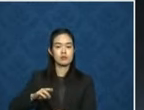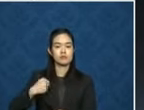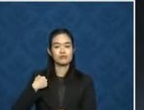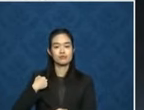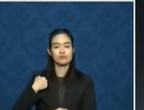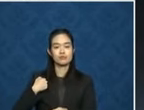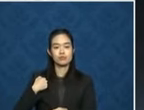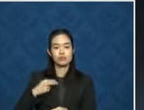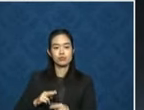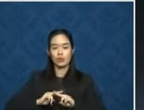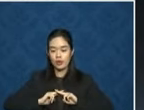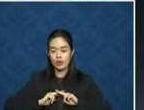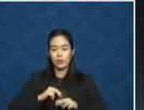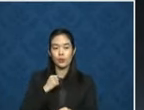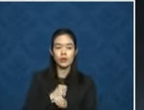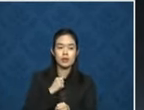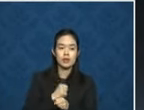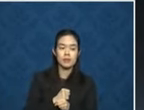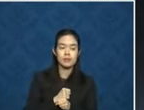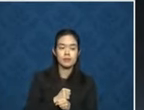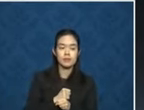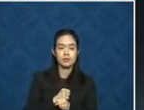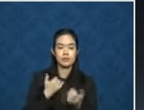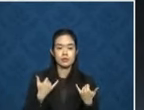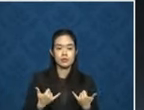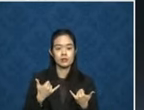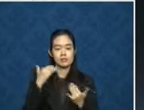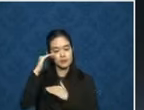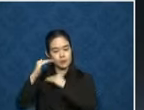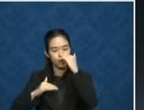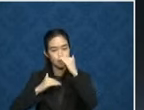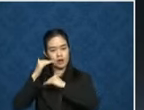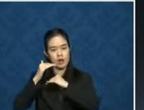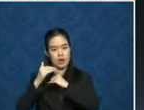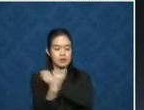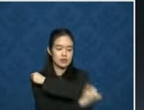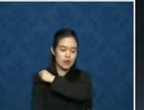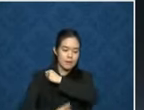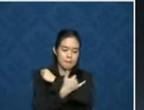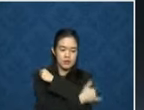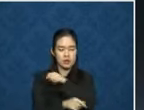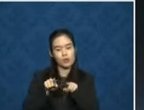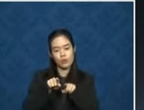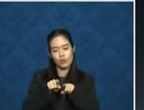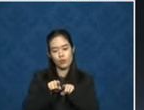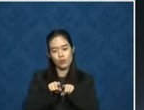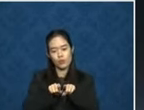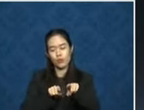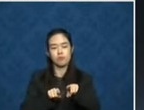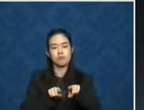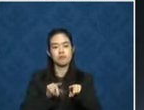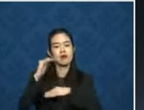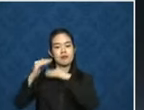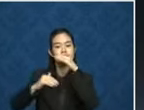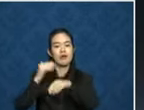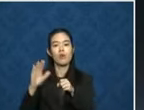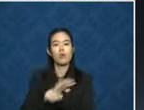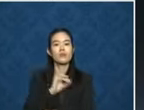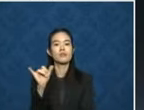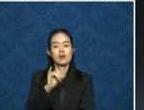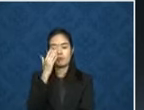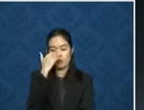นว่าอุตสาหกรรมปัญญาประดิษฐ์ภายในประเทศไทยนั้นยังเติบโตได้ไม่เท่ากับในต่างประเทศเลยครับซึ่งอาจเกี่ยวข้องกับตัวแปรทั้งในด้านของ